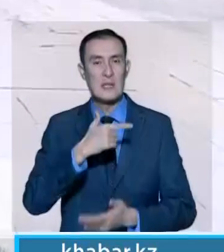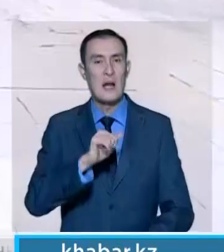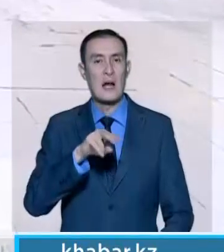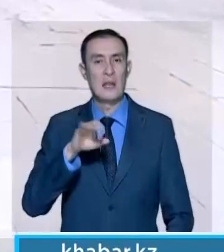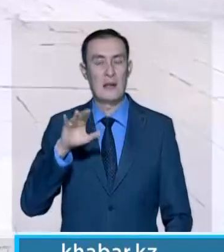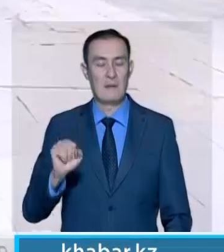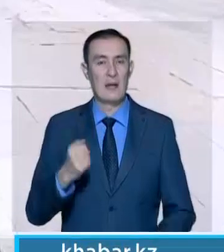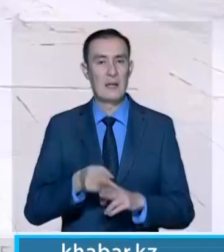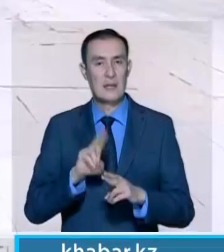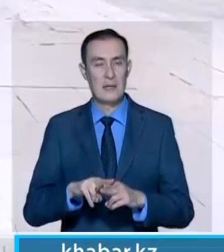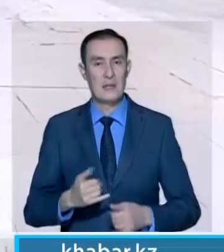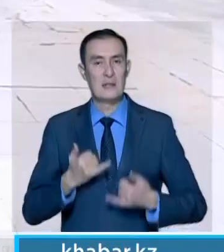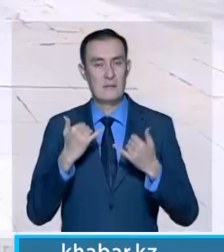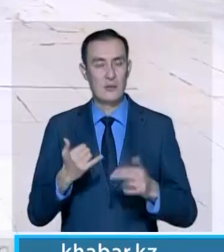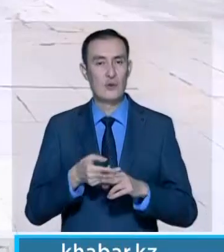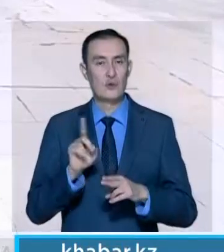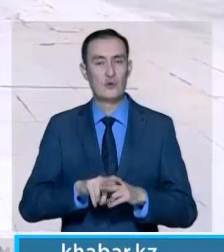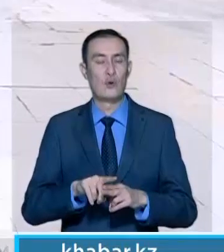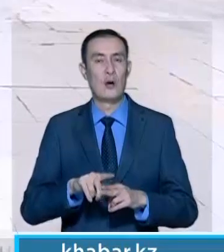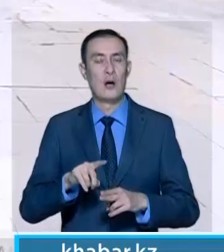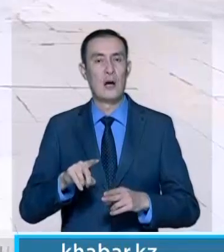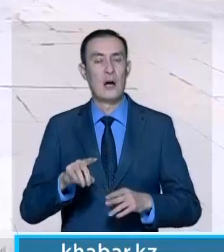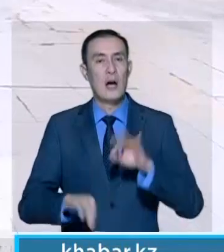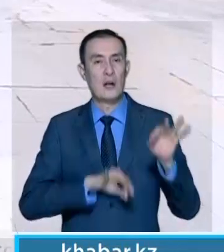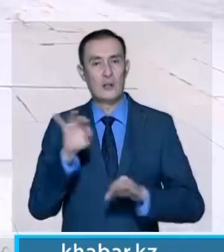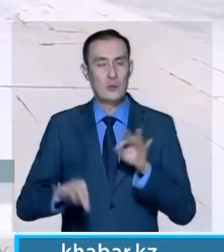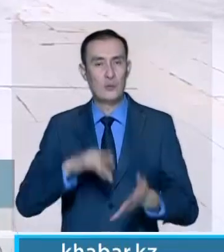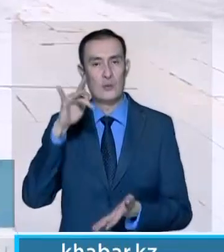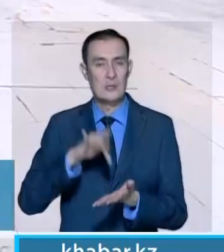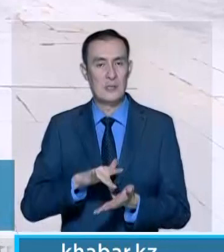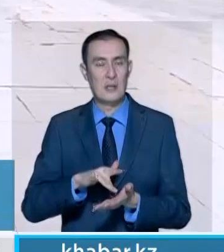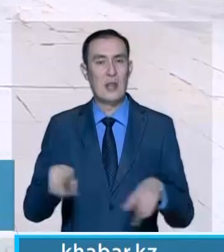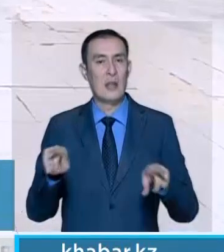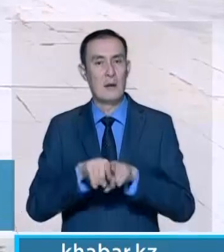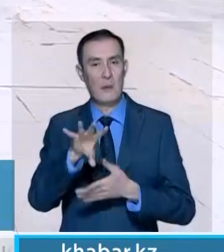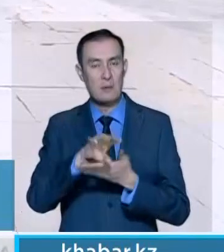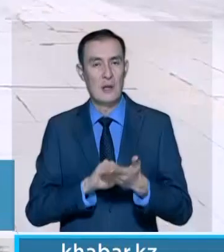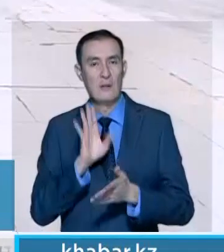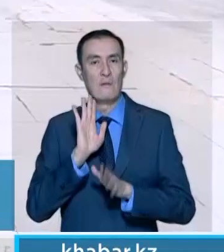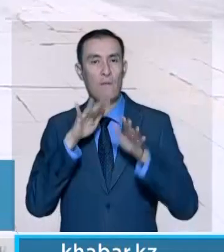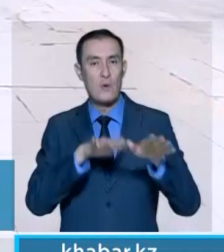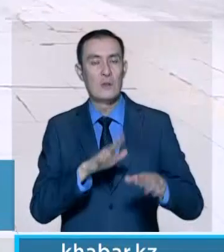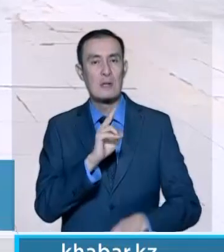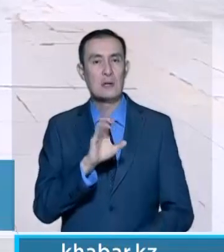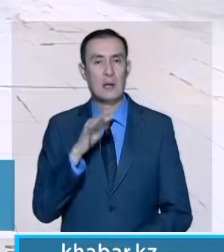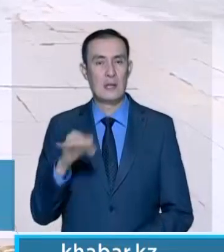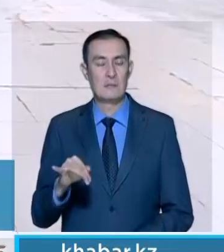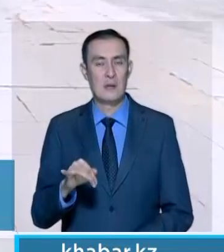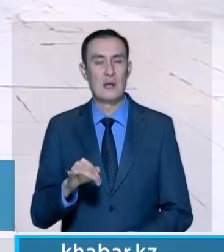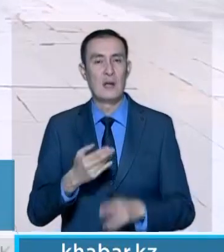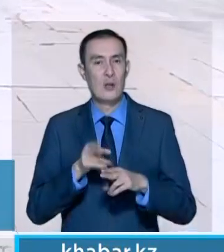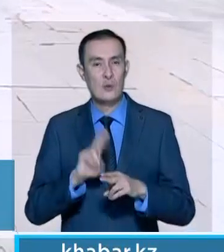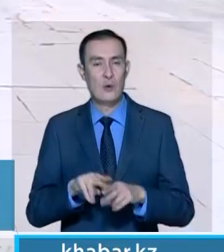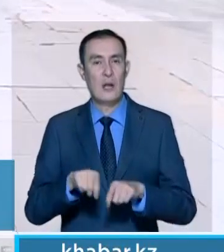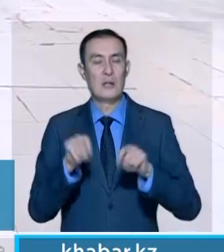Алиева. И это символично, потому как архитектура этого центра напоминает волны Каспийского моря. Каспия,